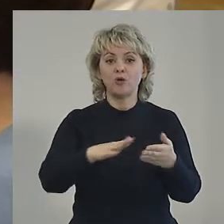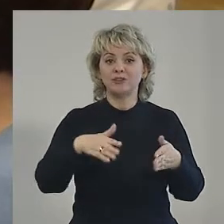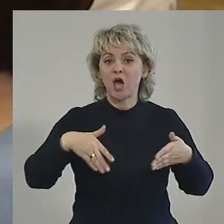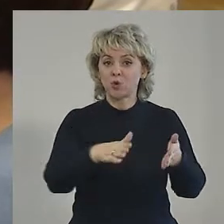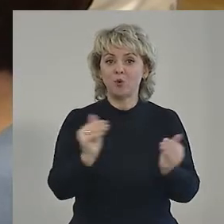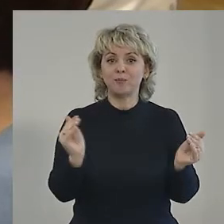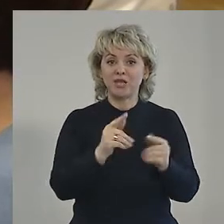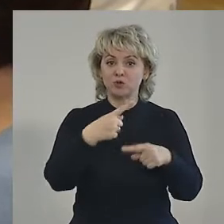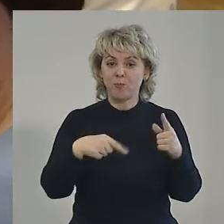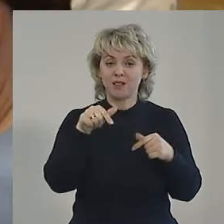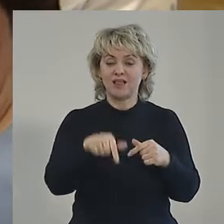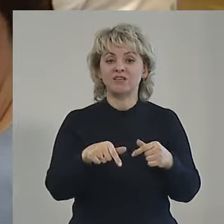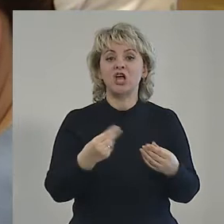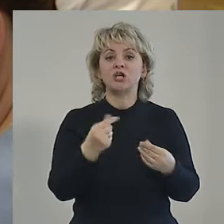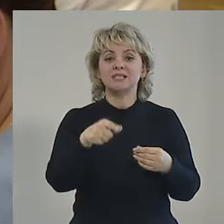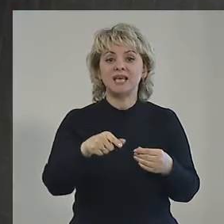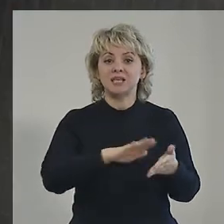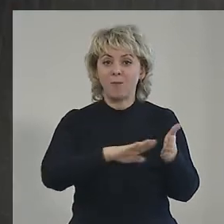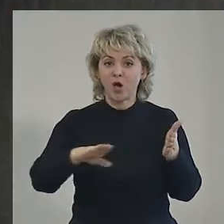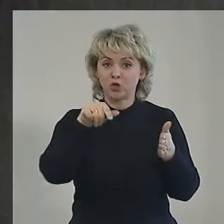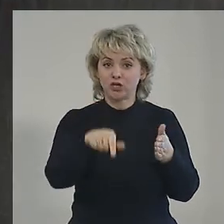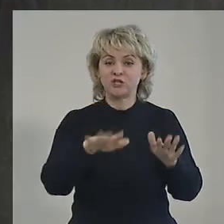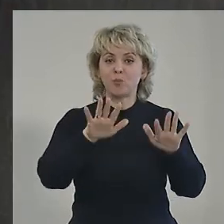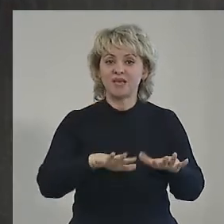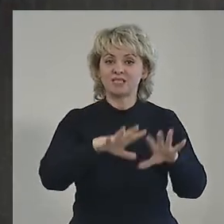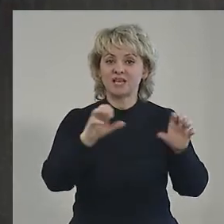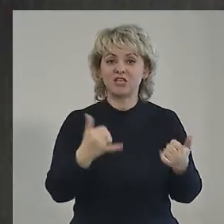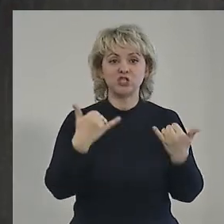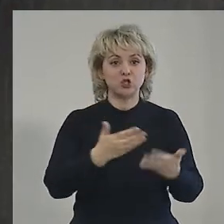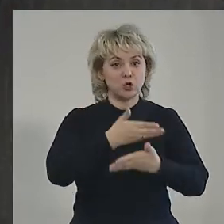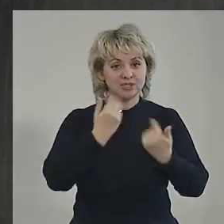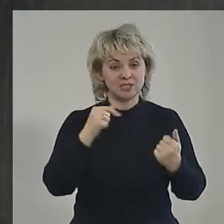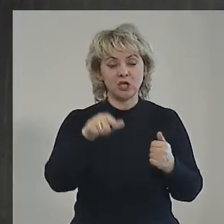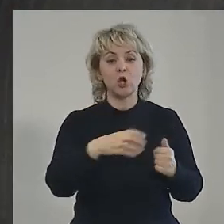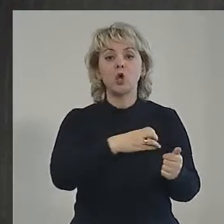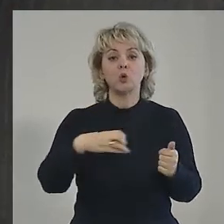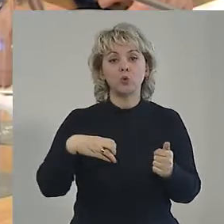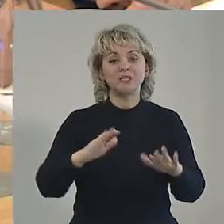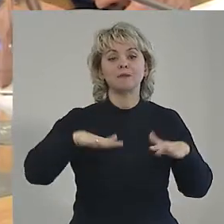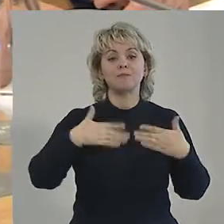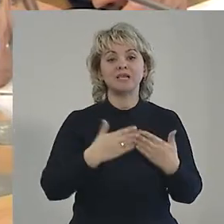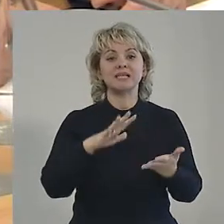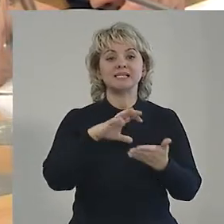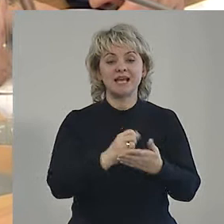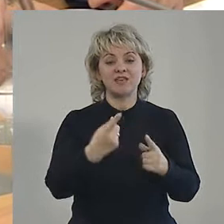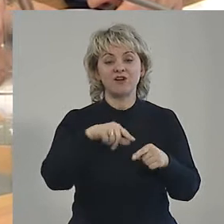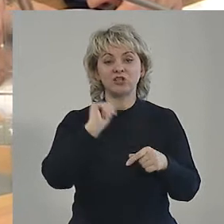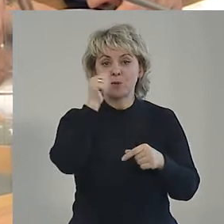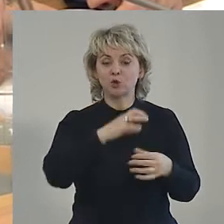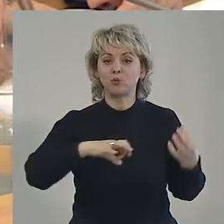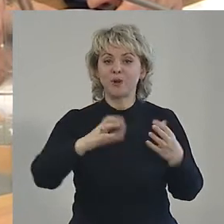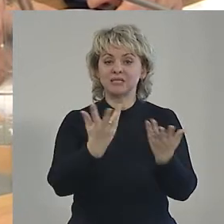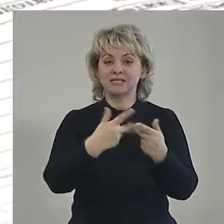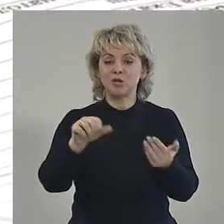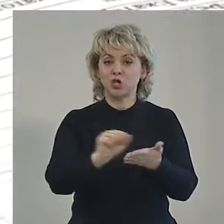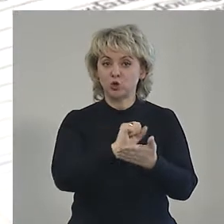асфальтировано меньше половины. И денег на твердое покрытие у местных властей сейчас нет. Губернатор предлагает заняться в этом году